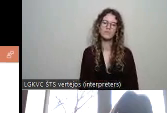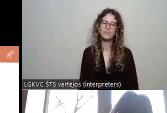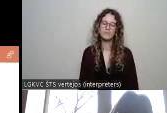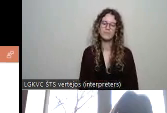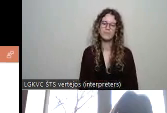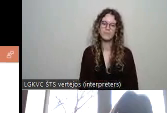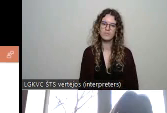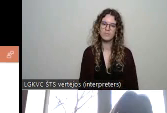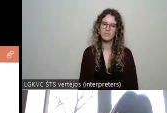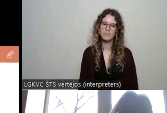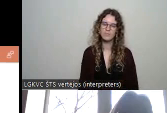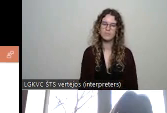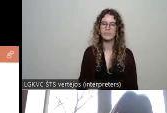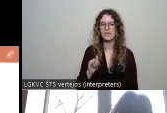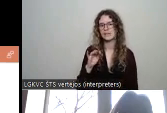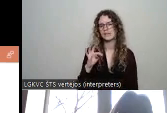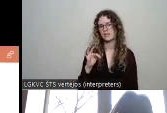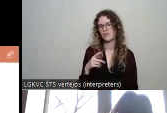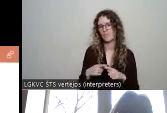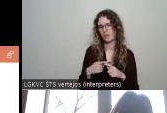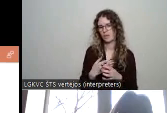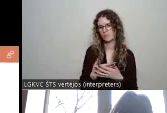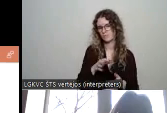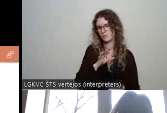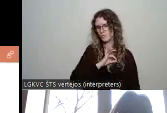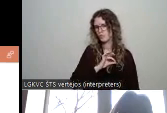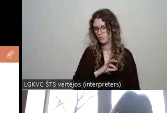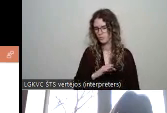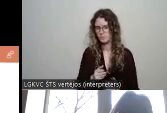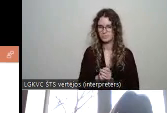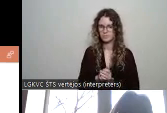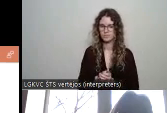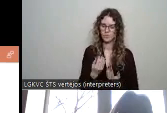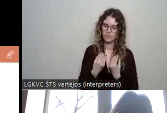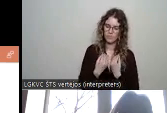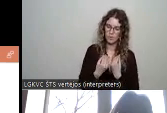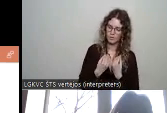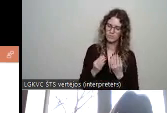naudojant skaitmeninius įrankius. Taigi mokymas ir mokymasis yra